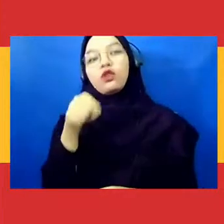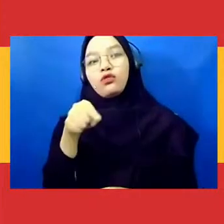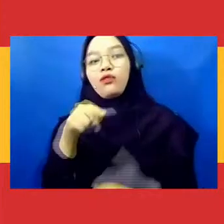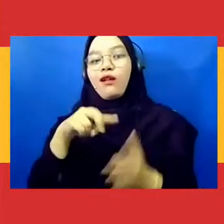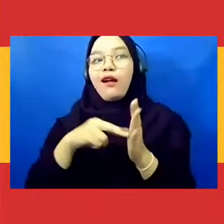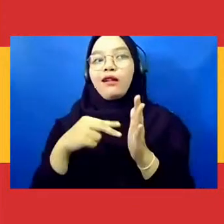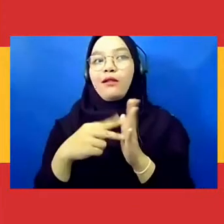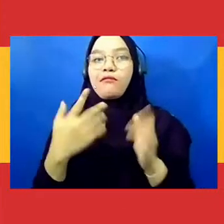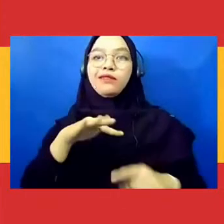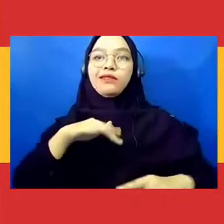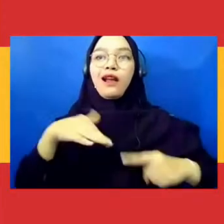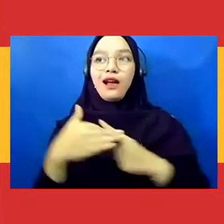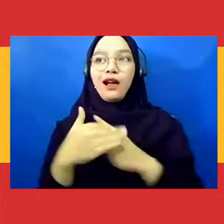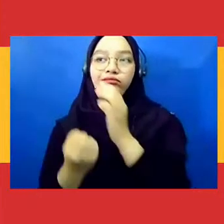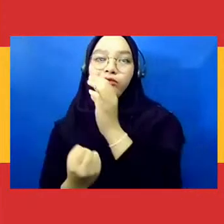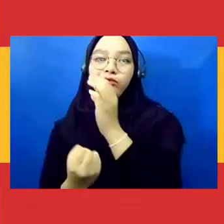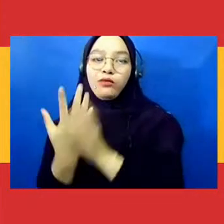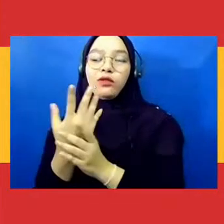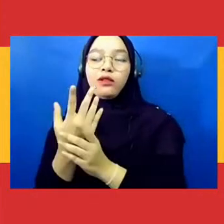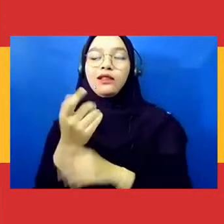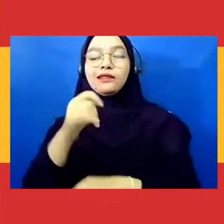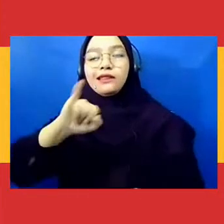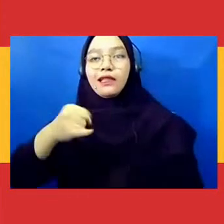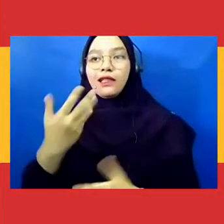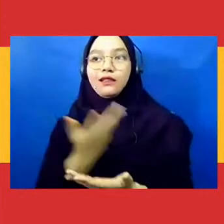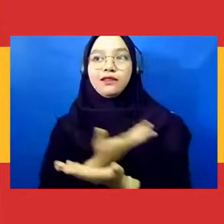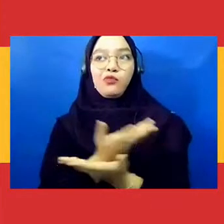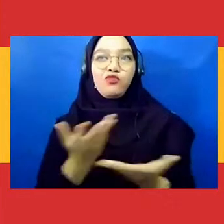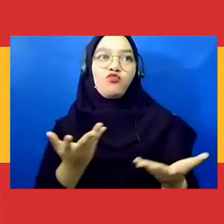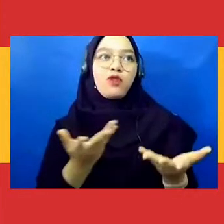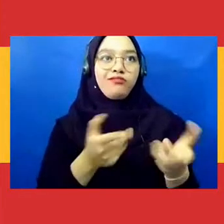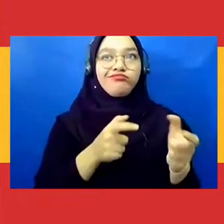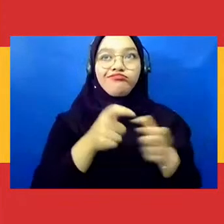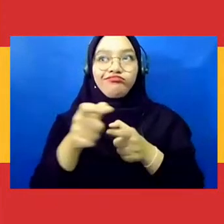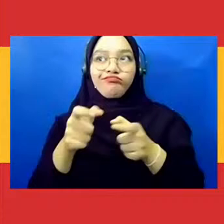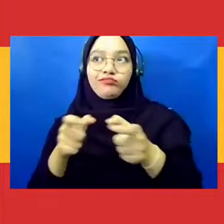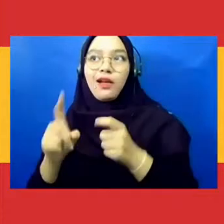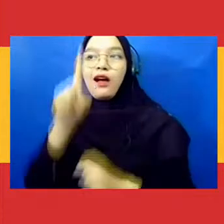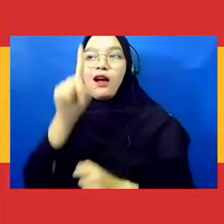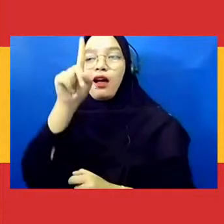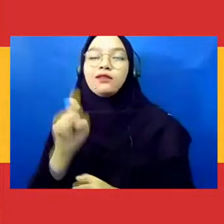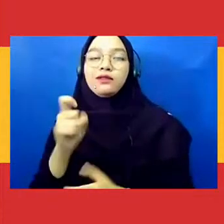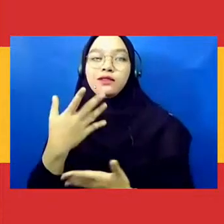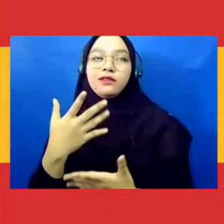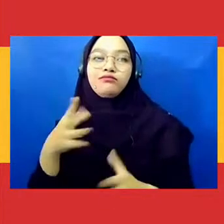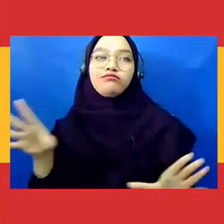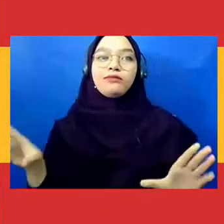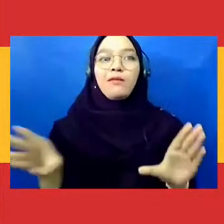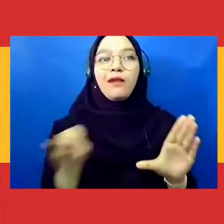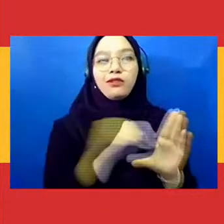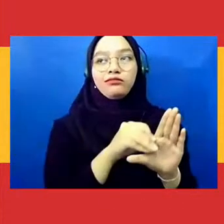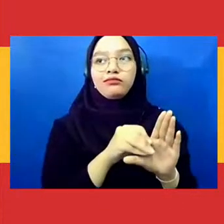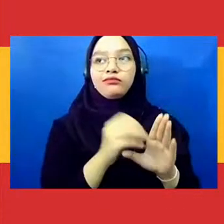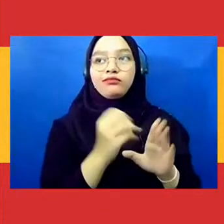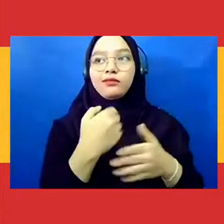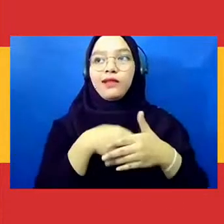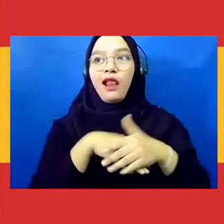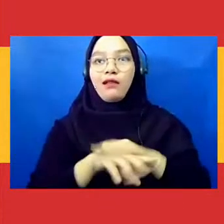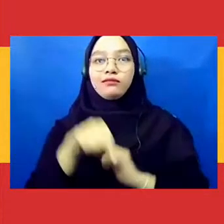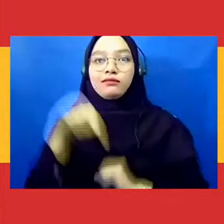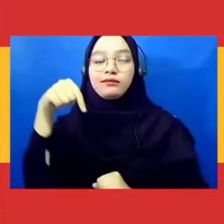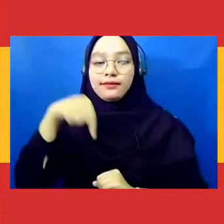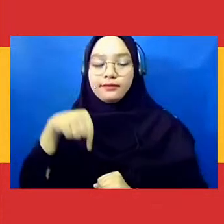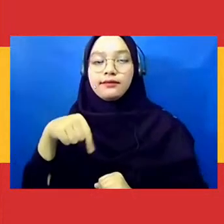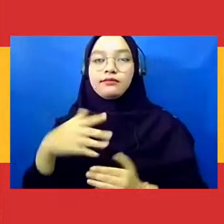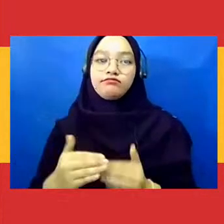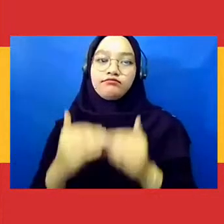tentu semua stakeholder harus terlibat dalam hal ini. Slide saja lanjut saja. Ya, kemudian tentu juga